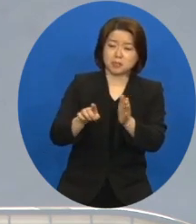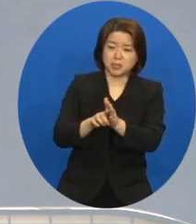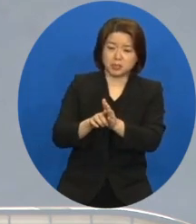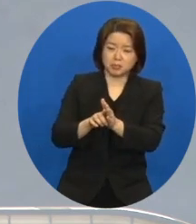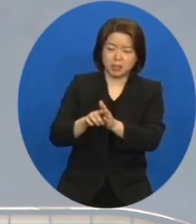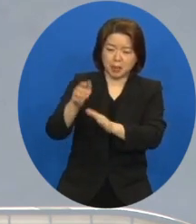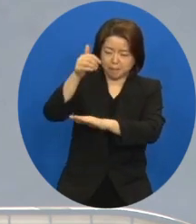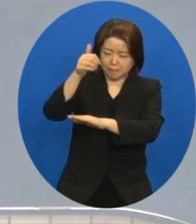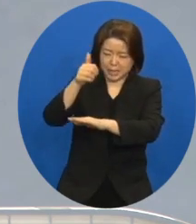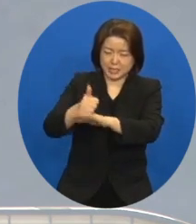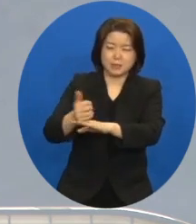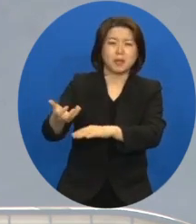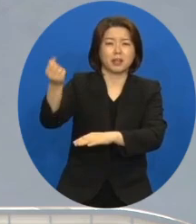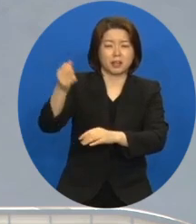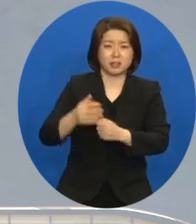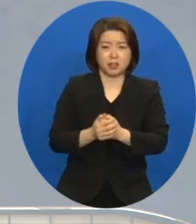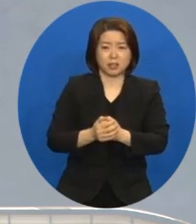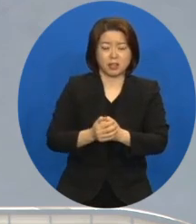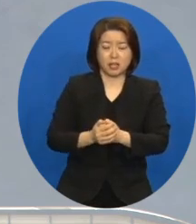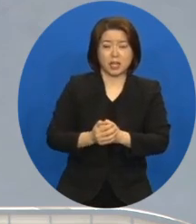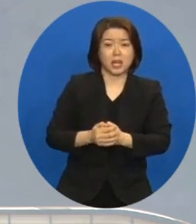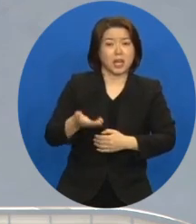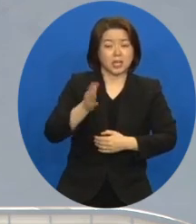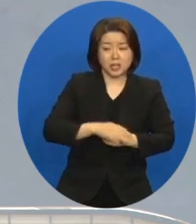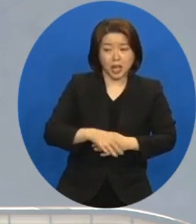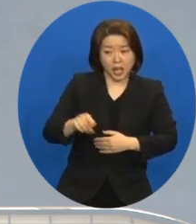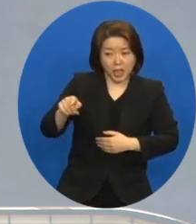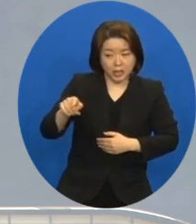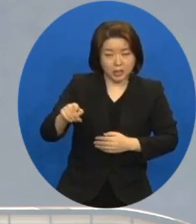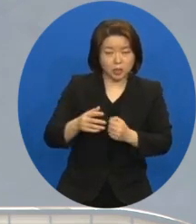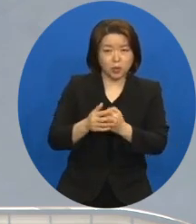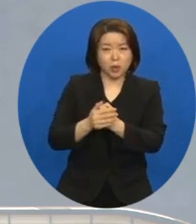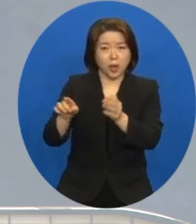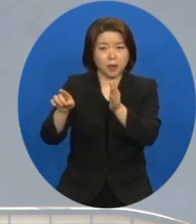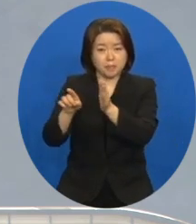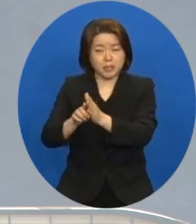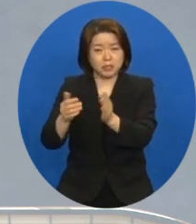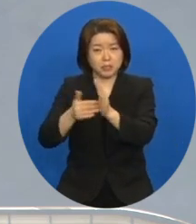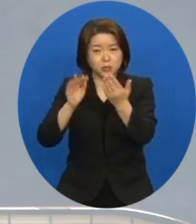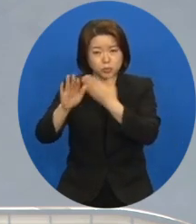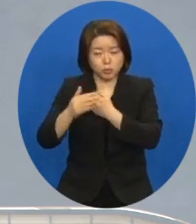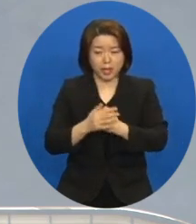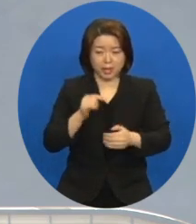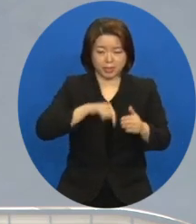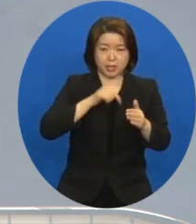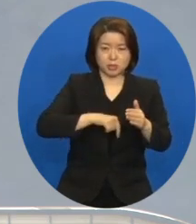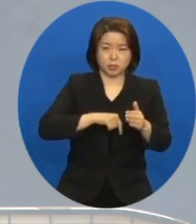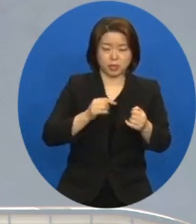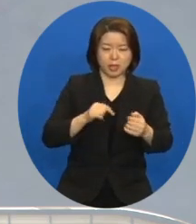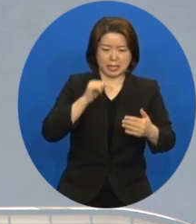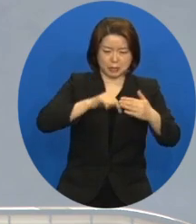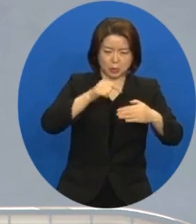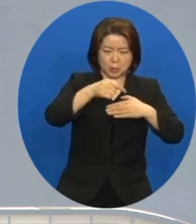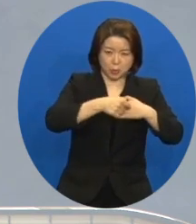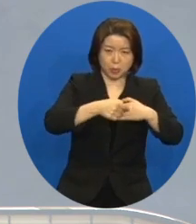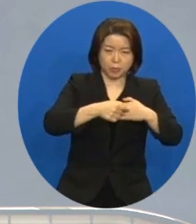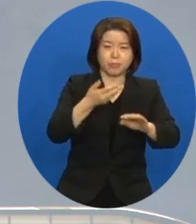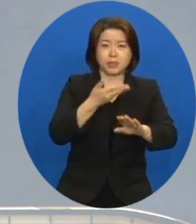가지게 되었어요. 그게 믿어지게 되니까 그때부터 제 안에 속과 겉이 다른